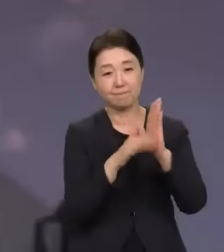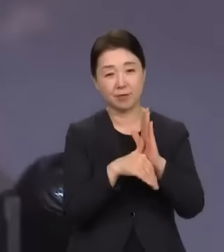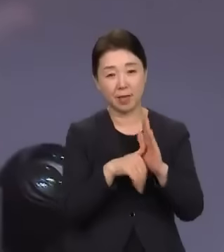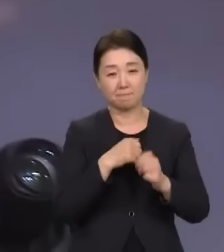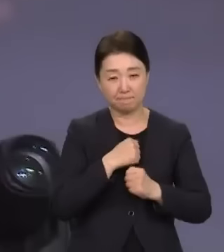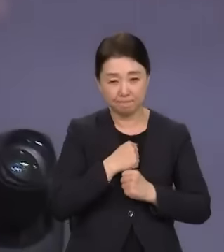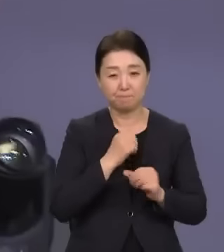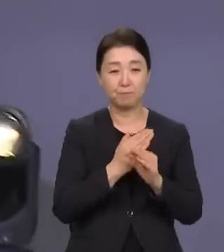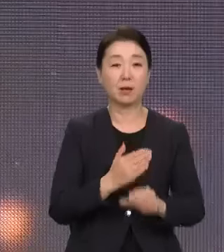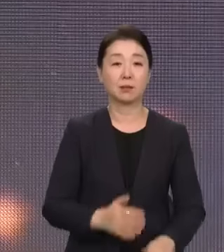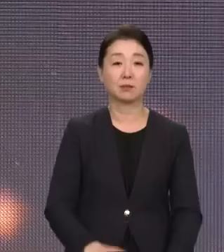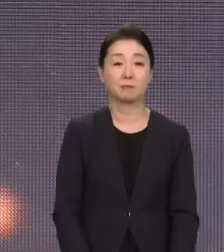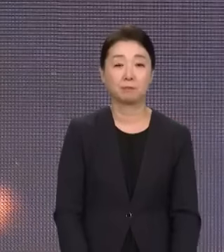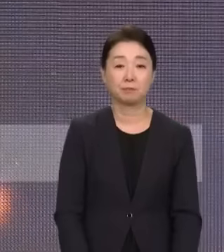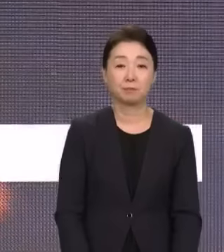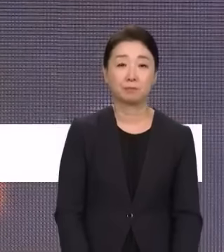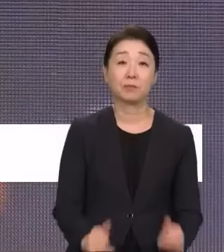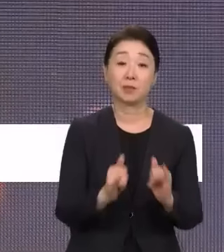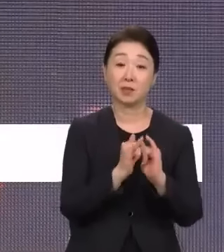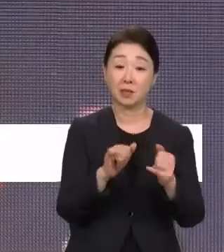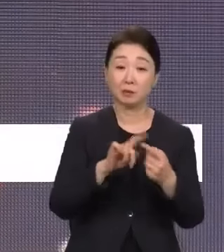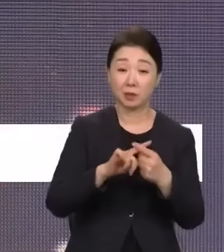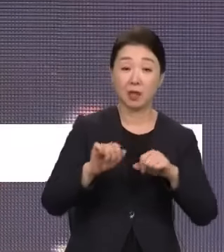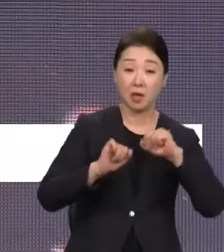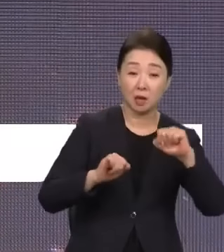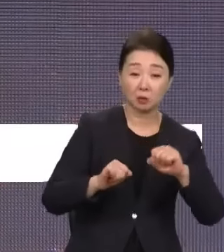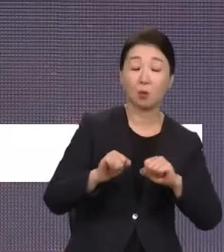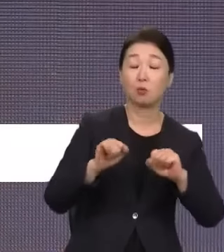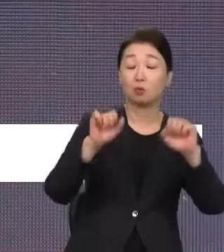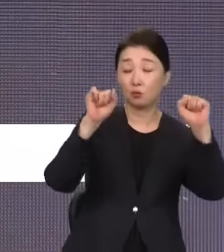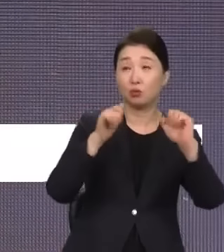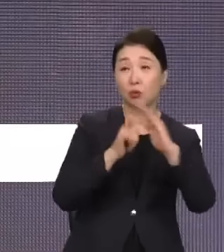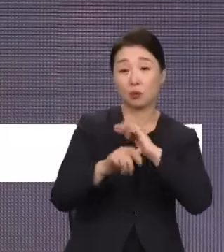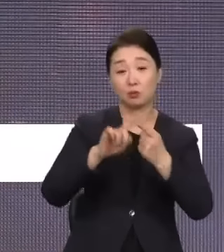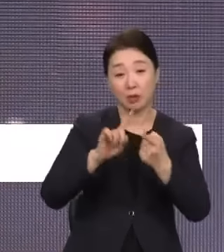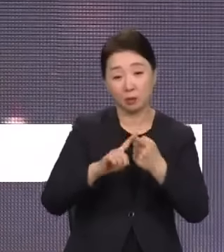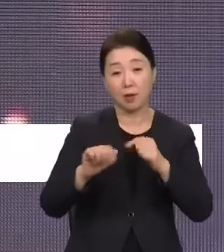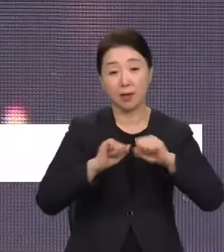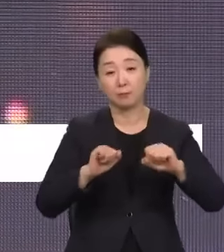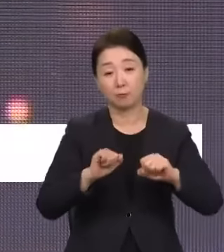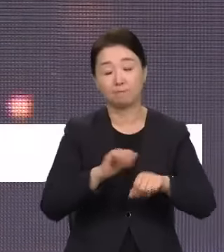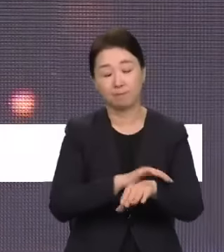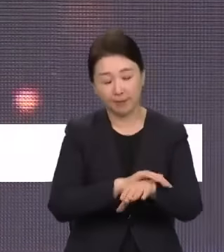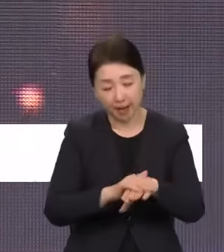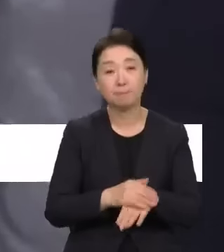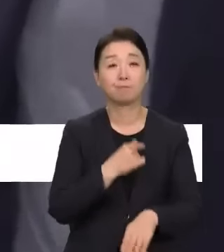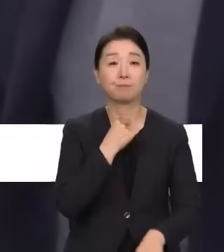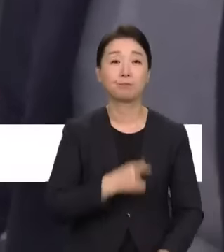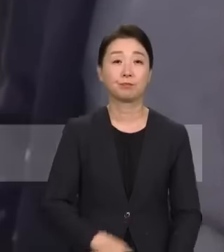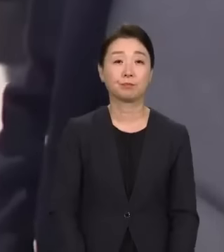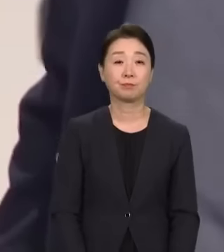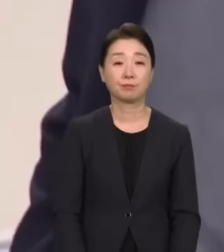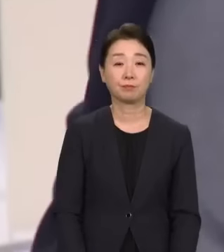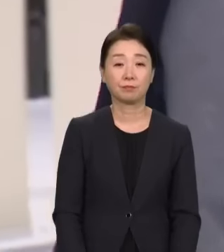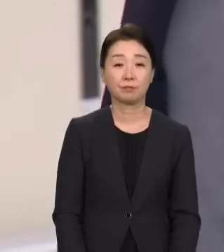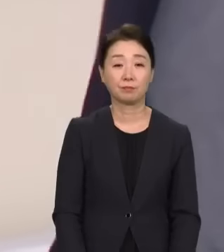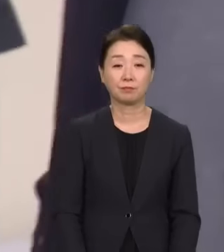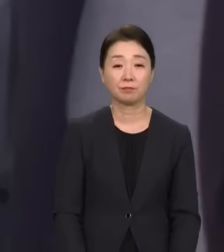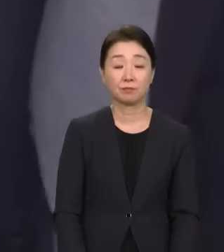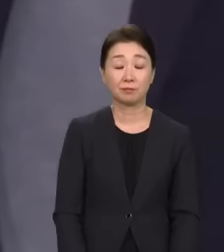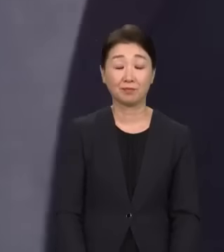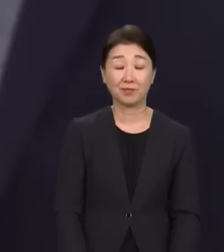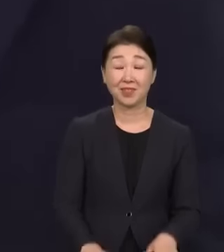경계하기도 합니다. 사람으로서의 행동과 운동선수로서의 행동을 진짜 잘하겠습니다. 기나긴 한